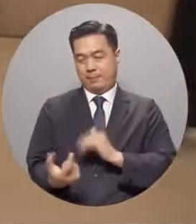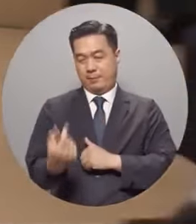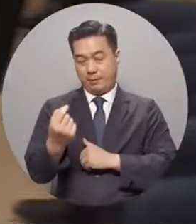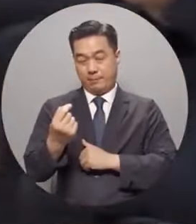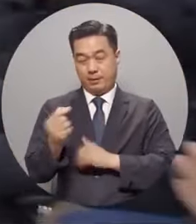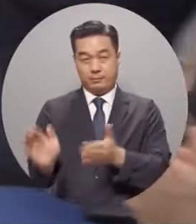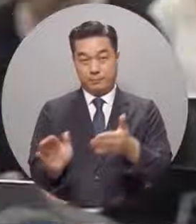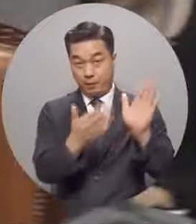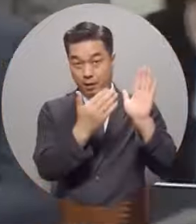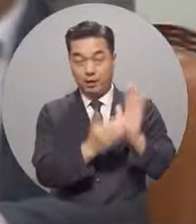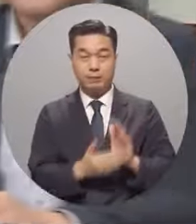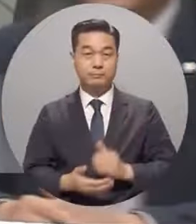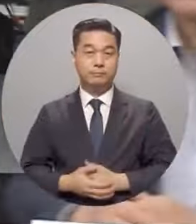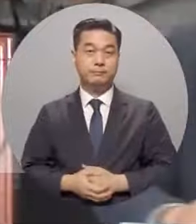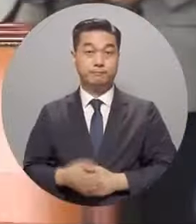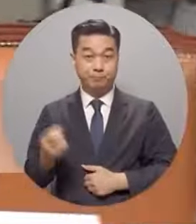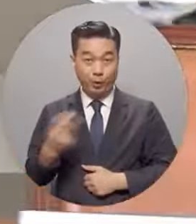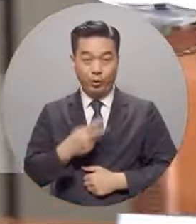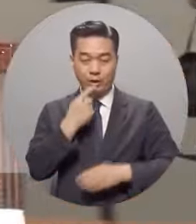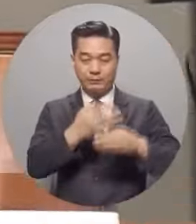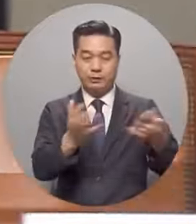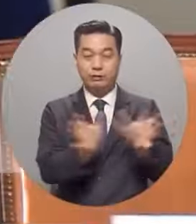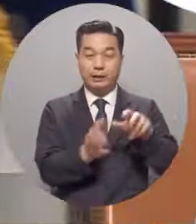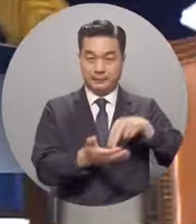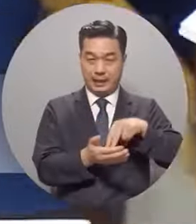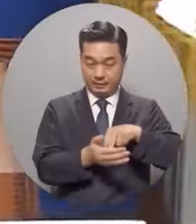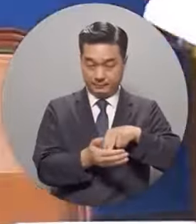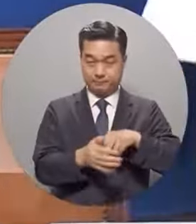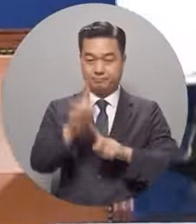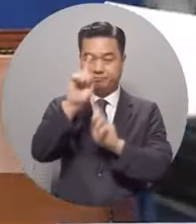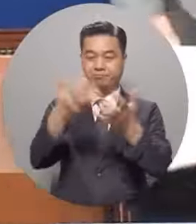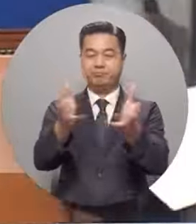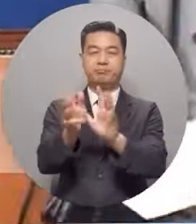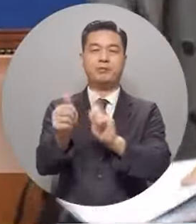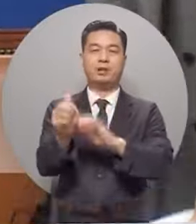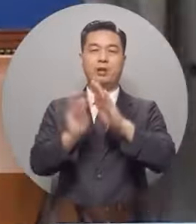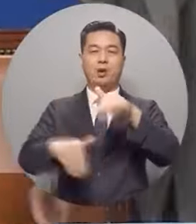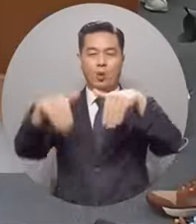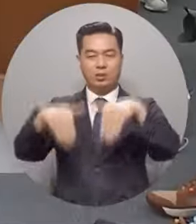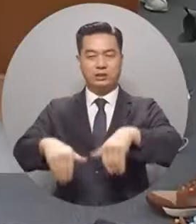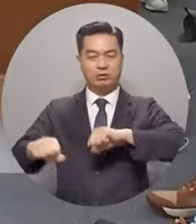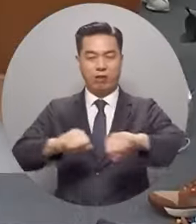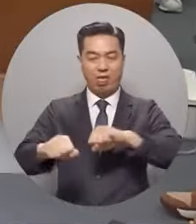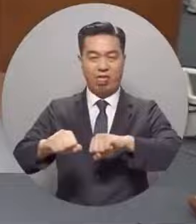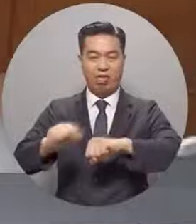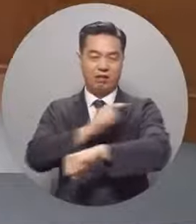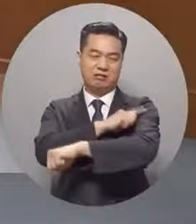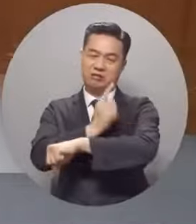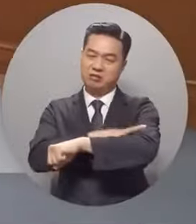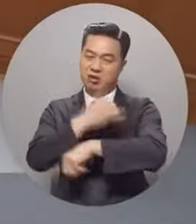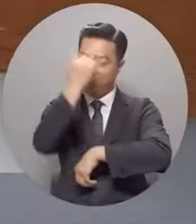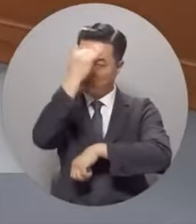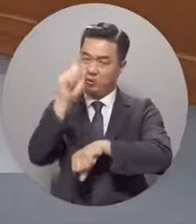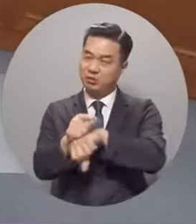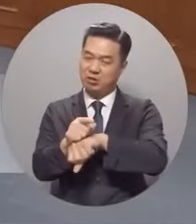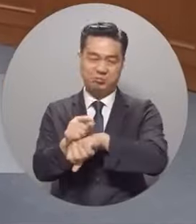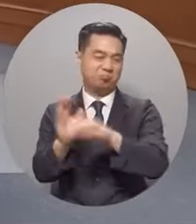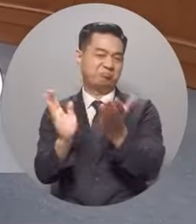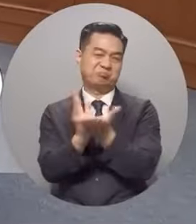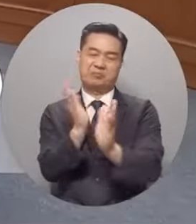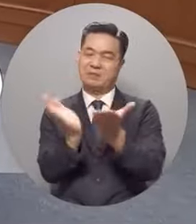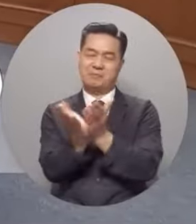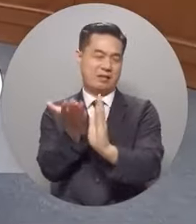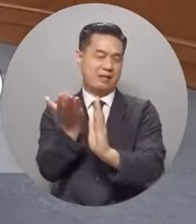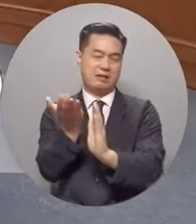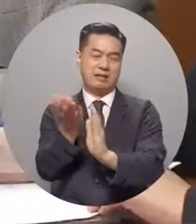겁니다. 더불어민주당은 이 위원장이 공직을 수행할 자질과 능력, 도덕성을 전혀 갖추지 못한